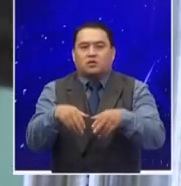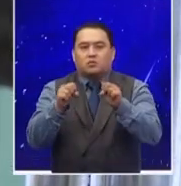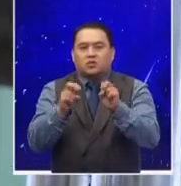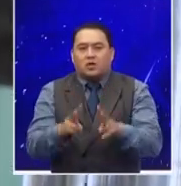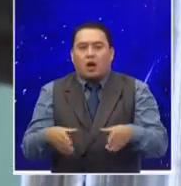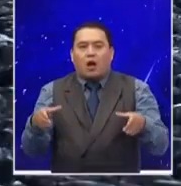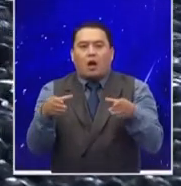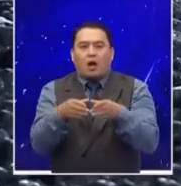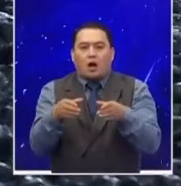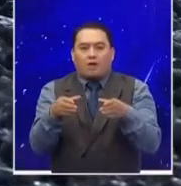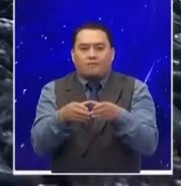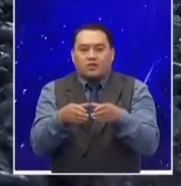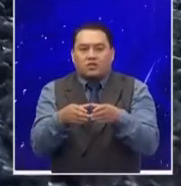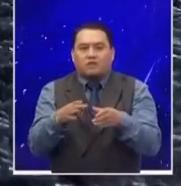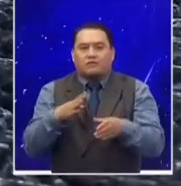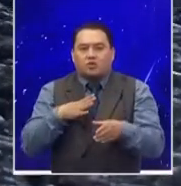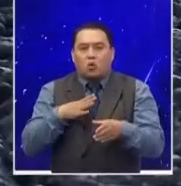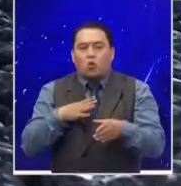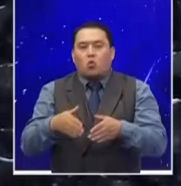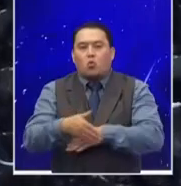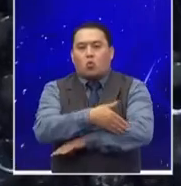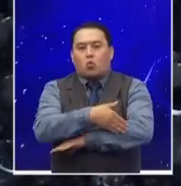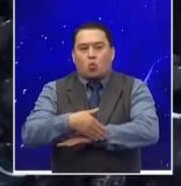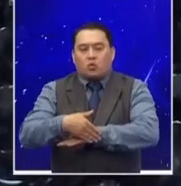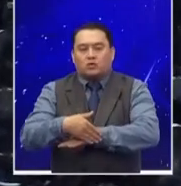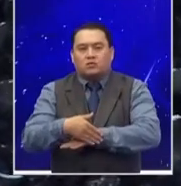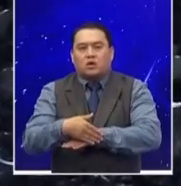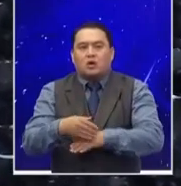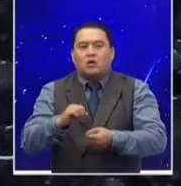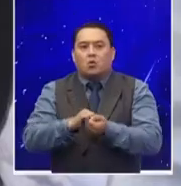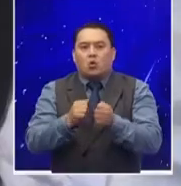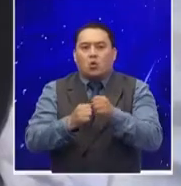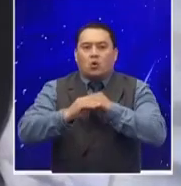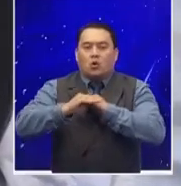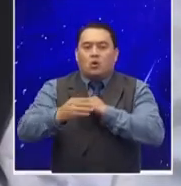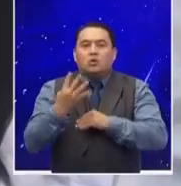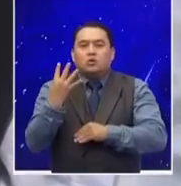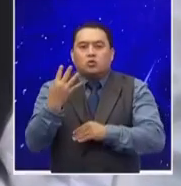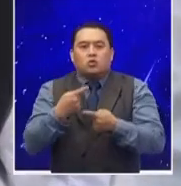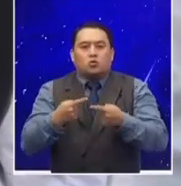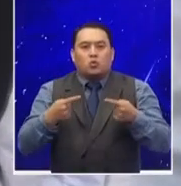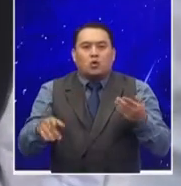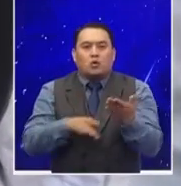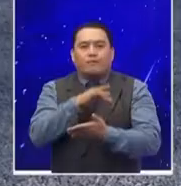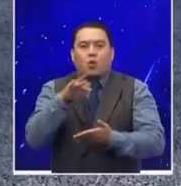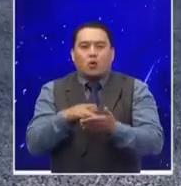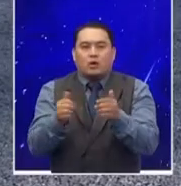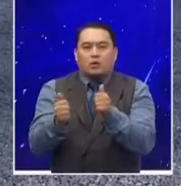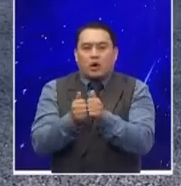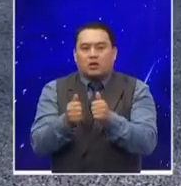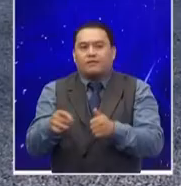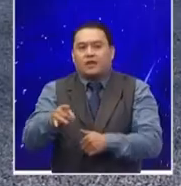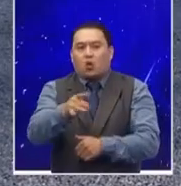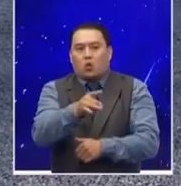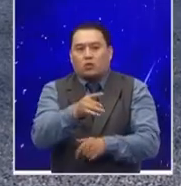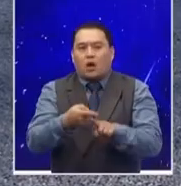специалисты компании Silk Road Construction. Помимо улицы Совхозной, они укладывают асфальт еще на 4 других улицах города и в близлежащих